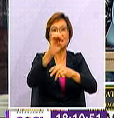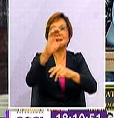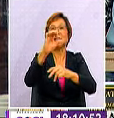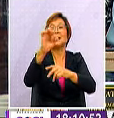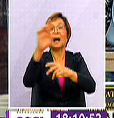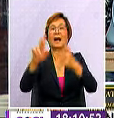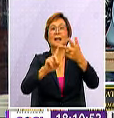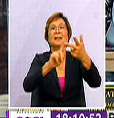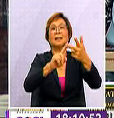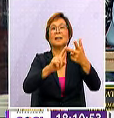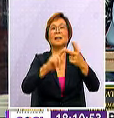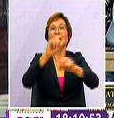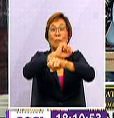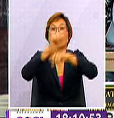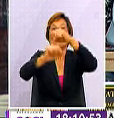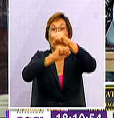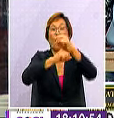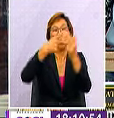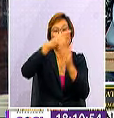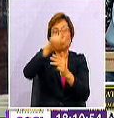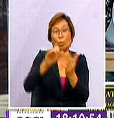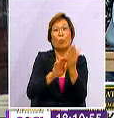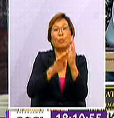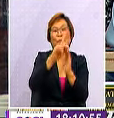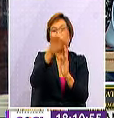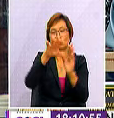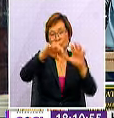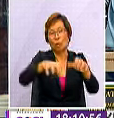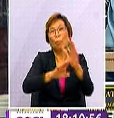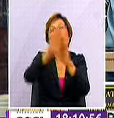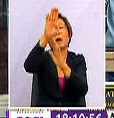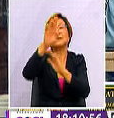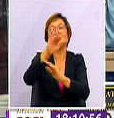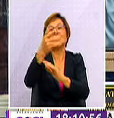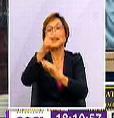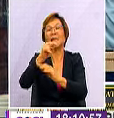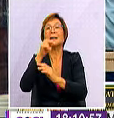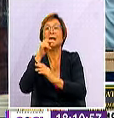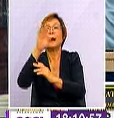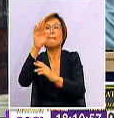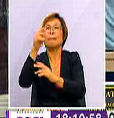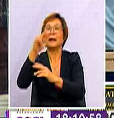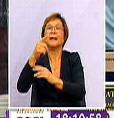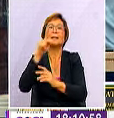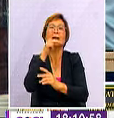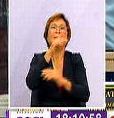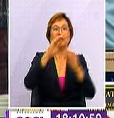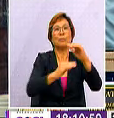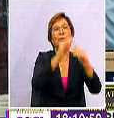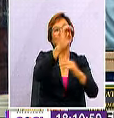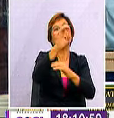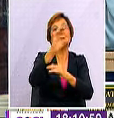pembinaan infrastruktur dan komponen projek zon pembangunan khas di Yan dan Baling, Kedah di bawah NCER.